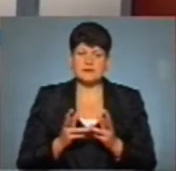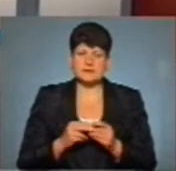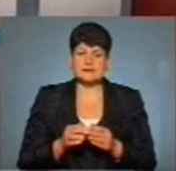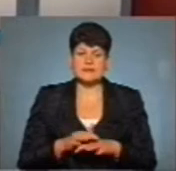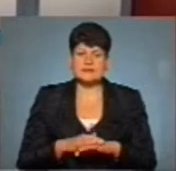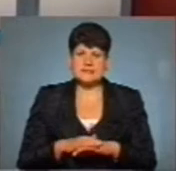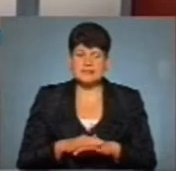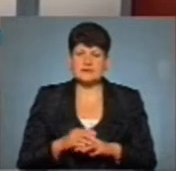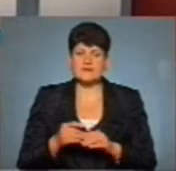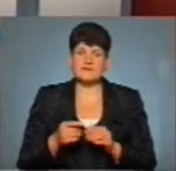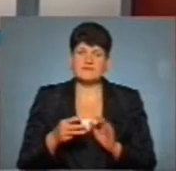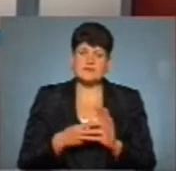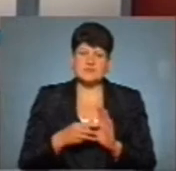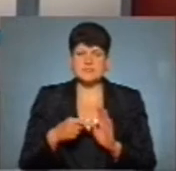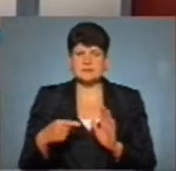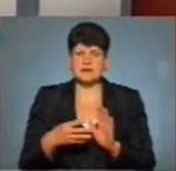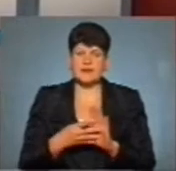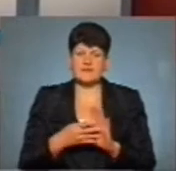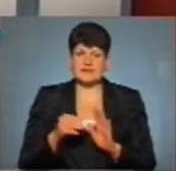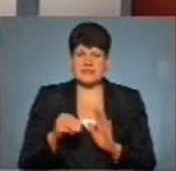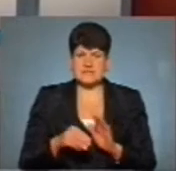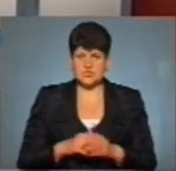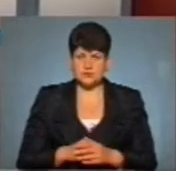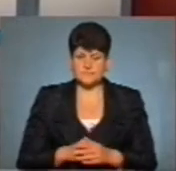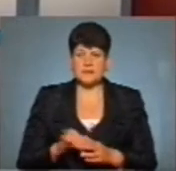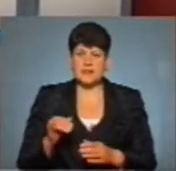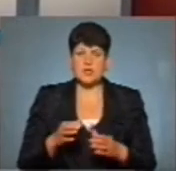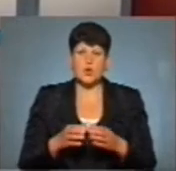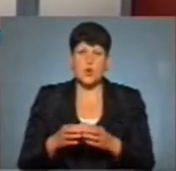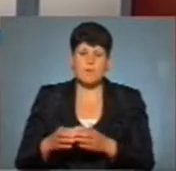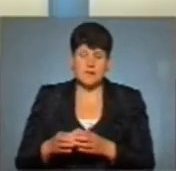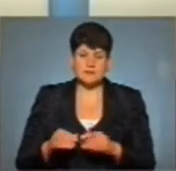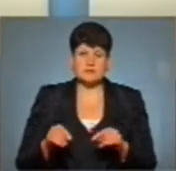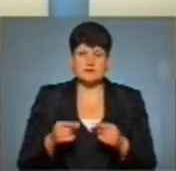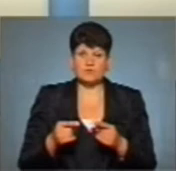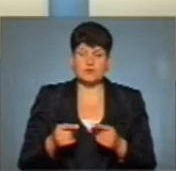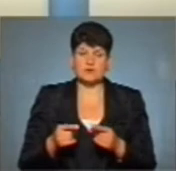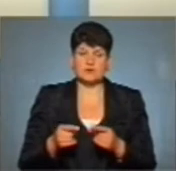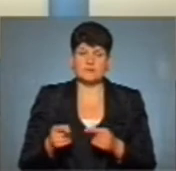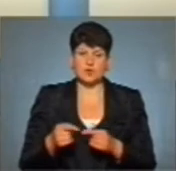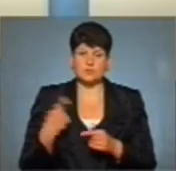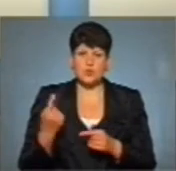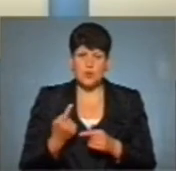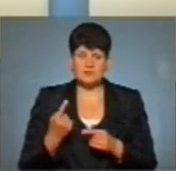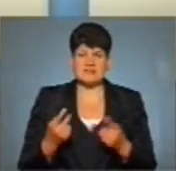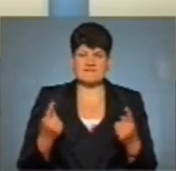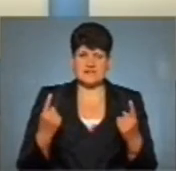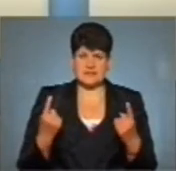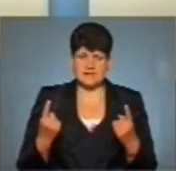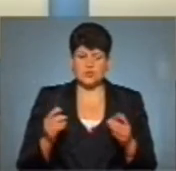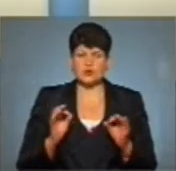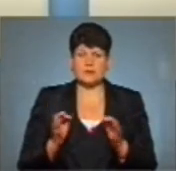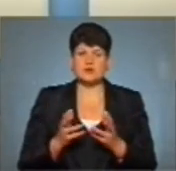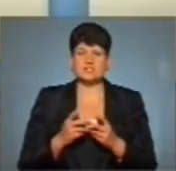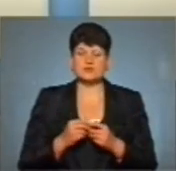там 8-9 тисяч. Так? І громади, які створені там в межах Тернопільської області, великі, з нормальною